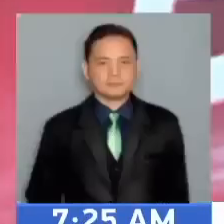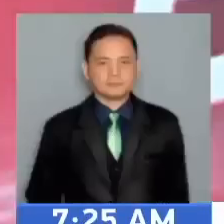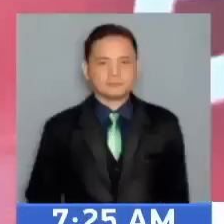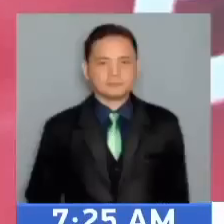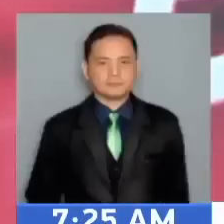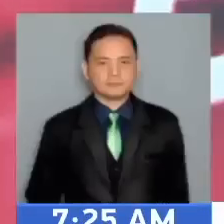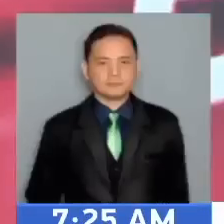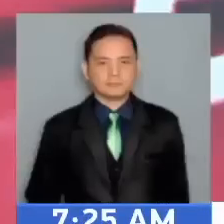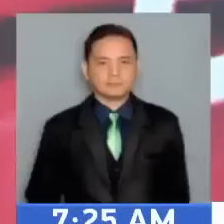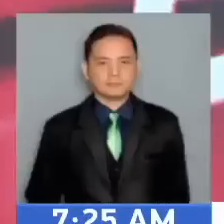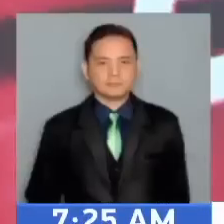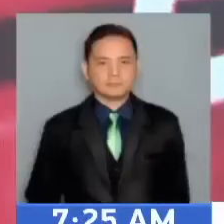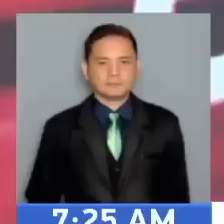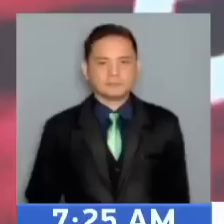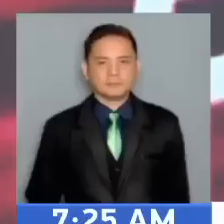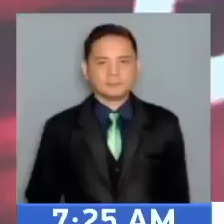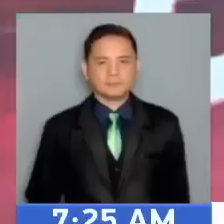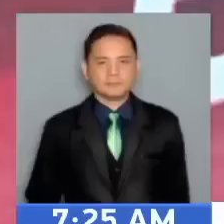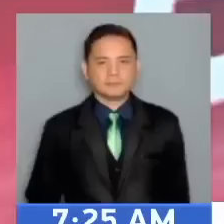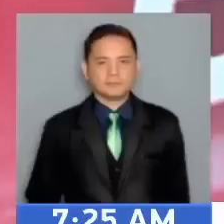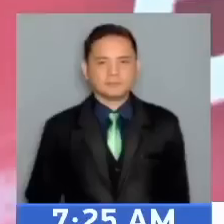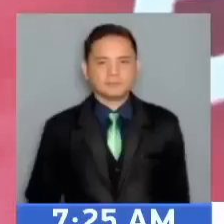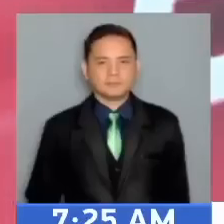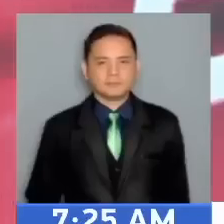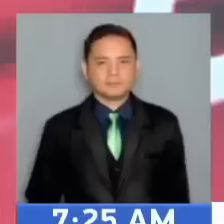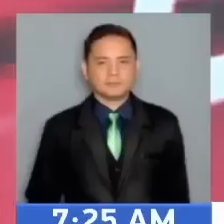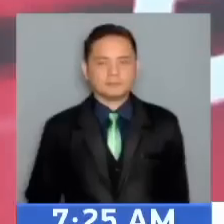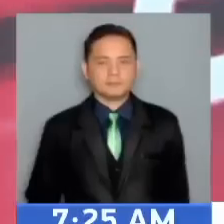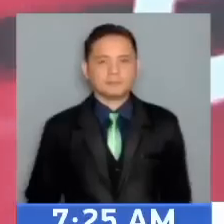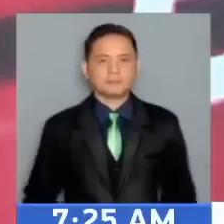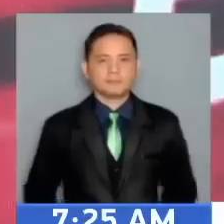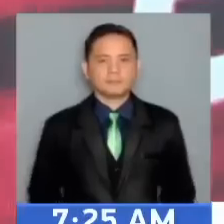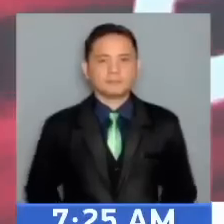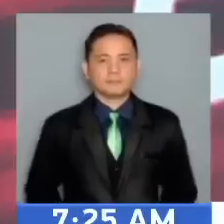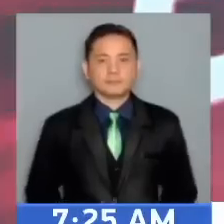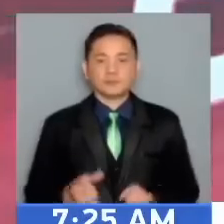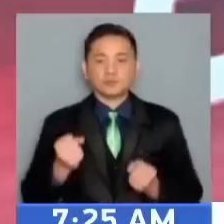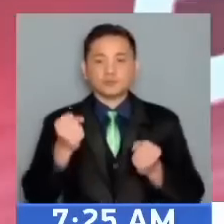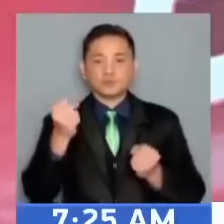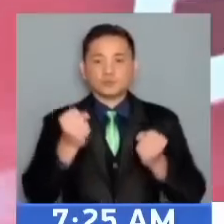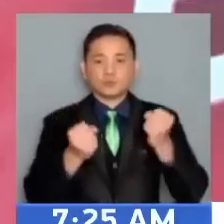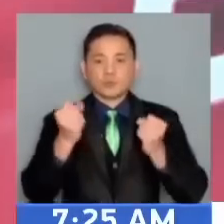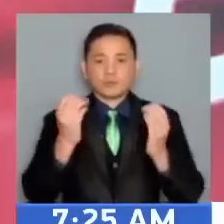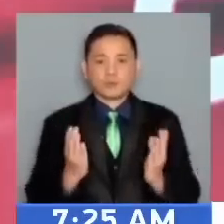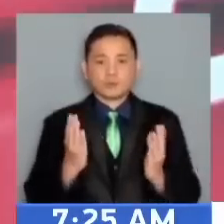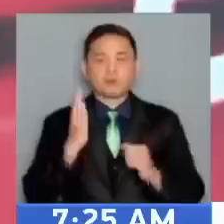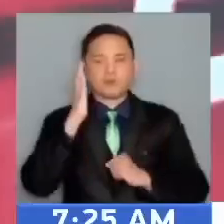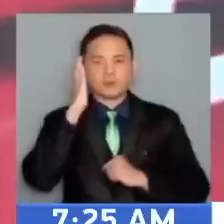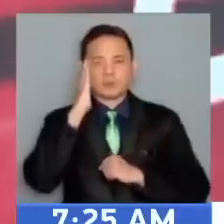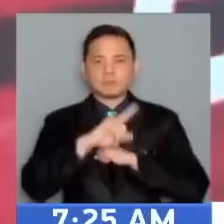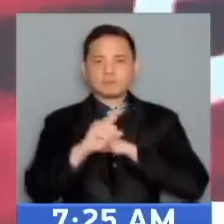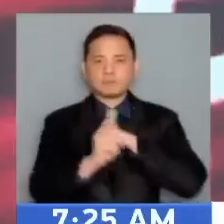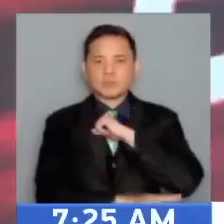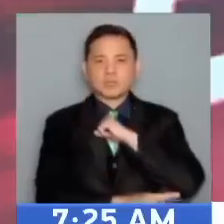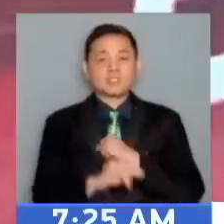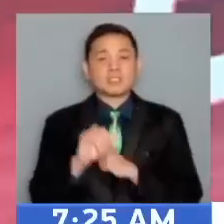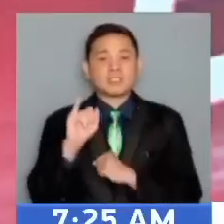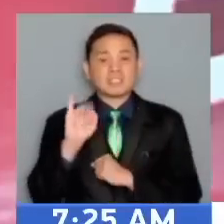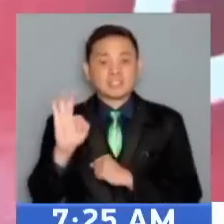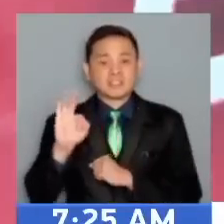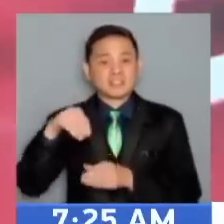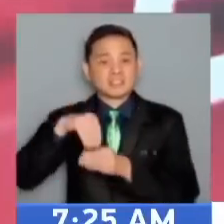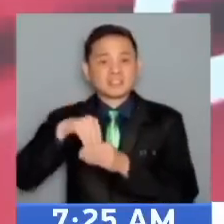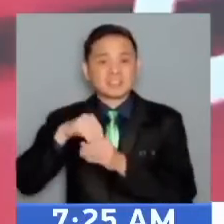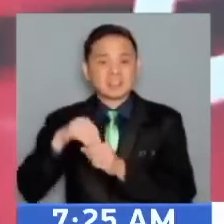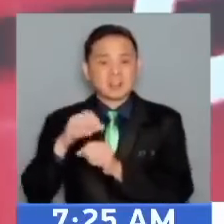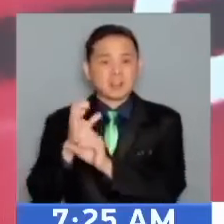Pagmumultahin na mga operator, driver at konduktor sakaling may insidente ng pambabastos sa loob ng kanilang pampublikong sasakyan. May unang balita